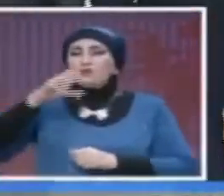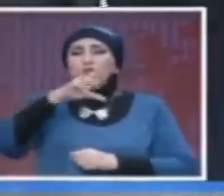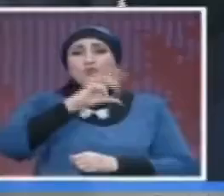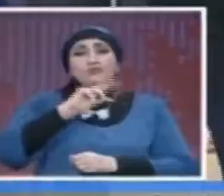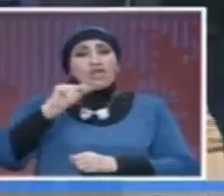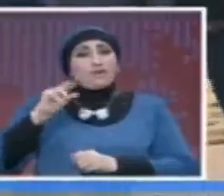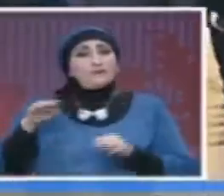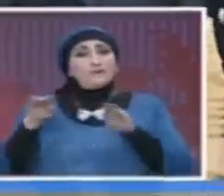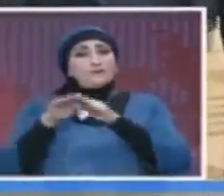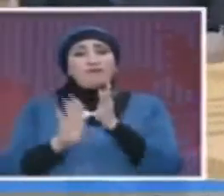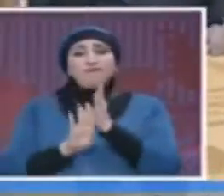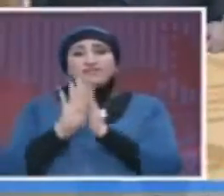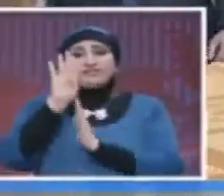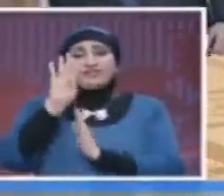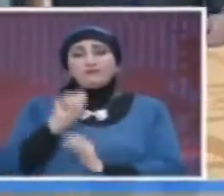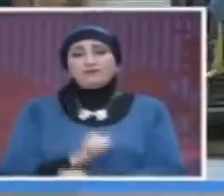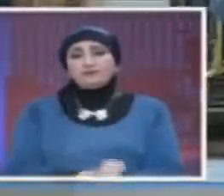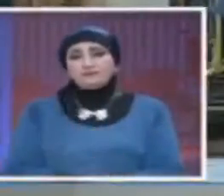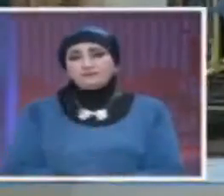في التنمية.